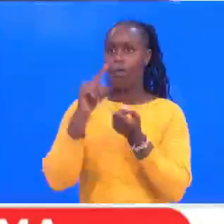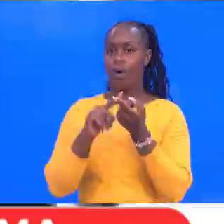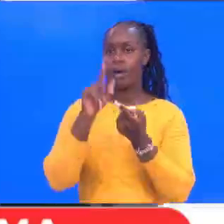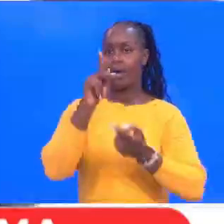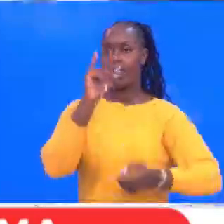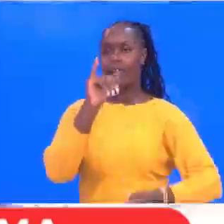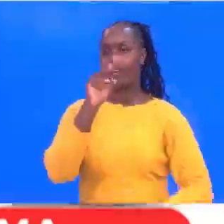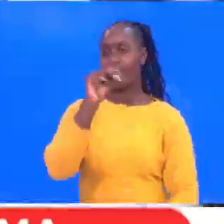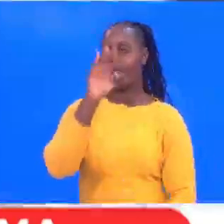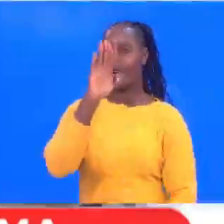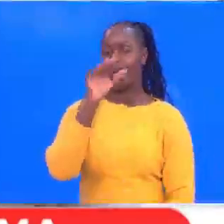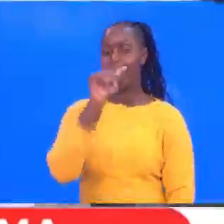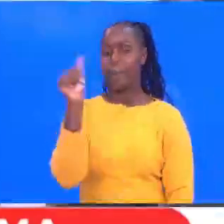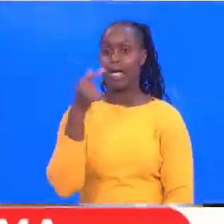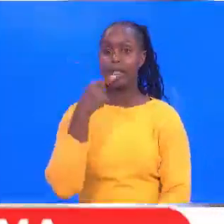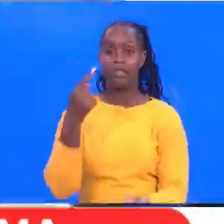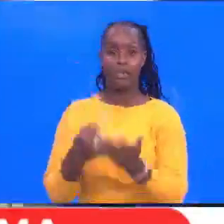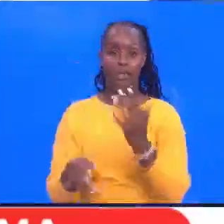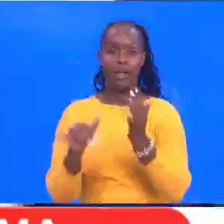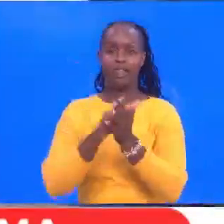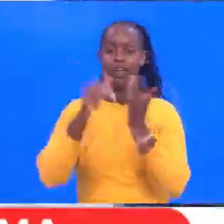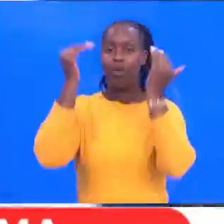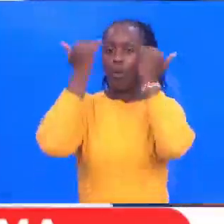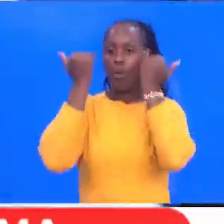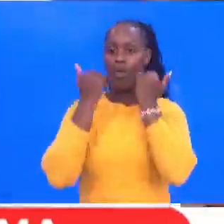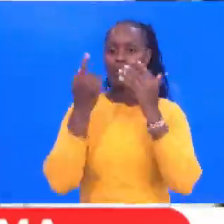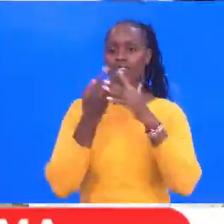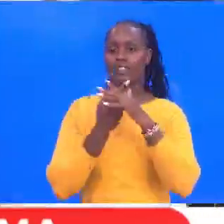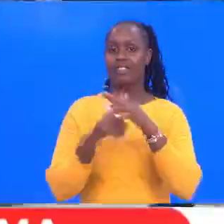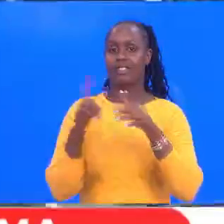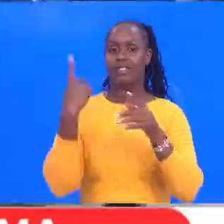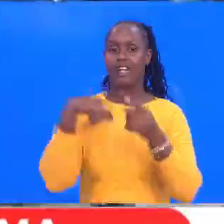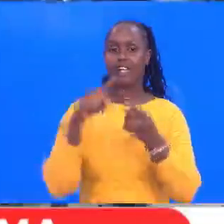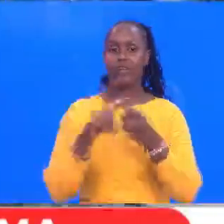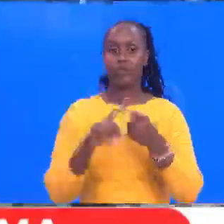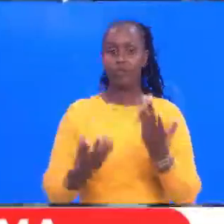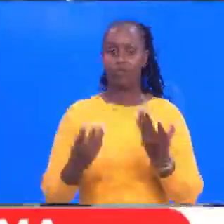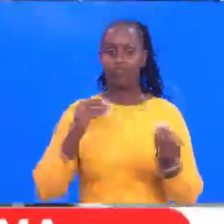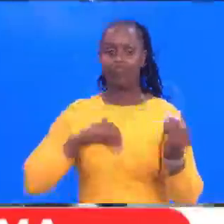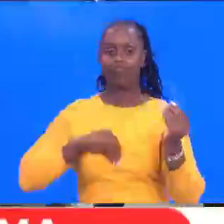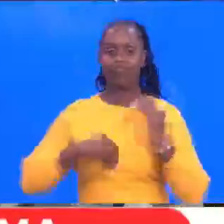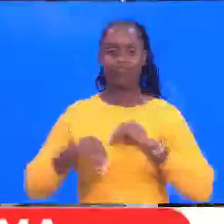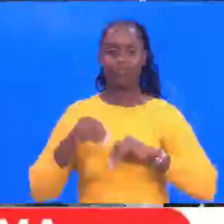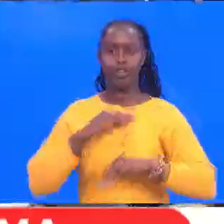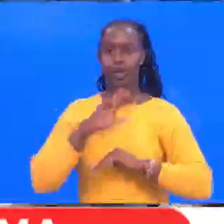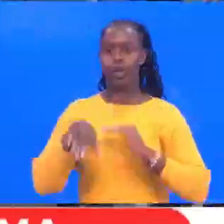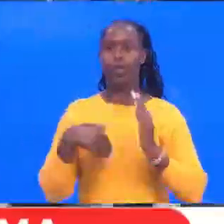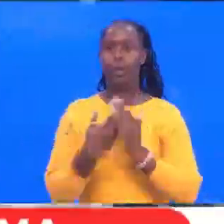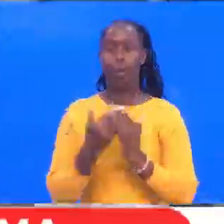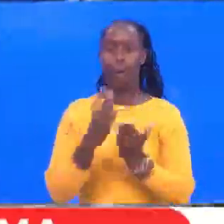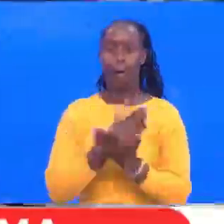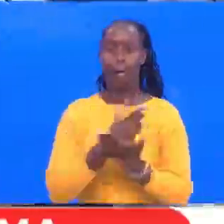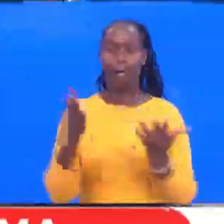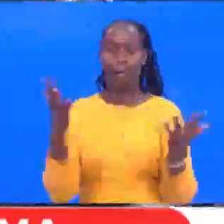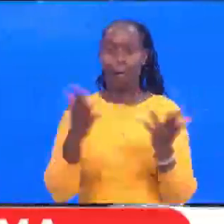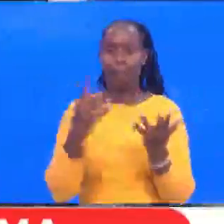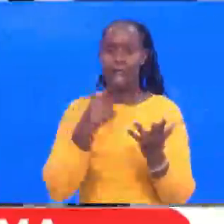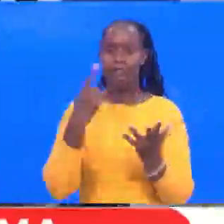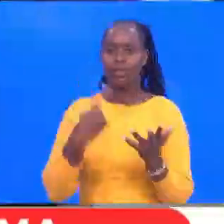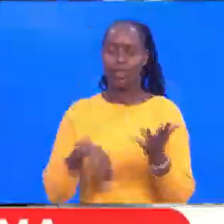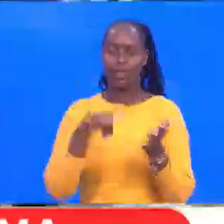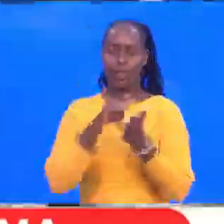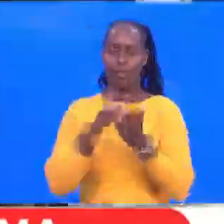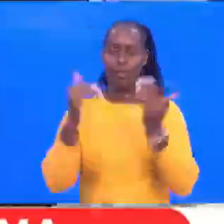hao wamesema kuwa serikali imerejea vita dhidi ya ufisadi katika idara zote, hususan katika mahakama, ambayo wamesema inahujumu ajenda